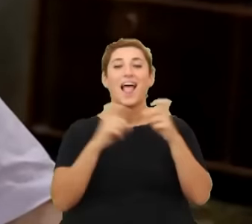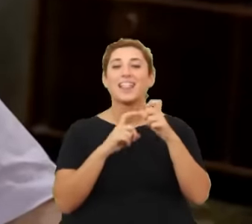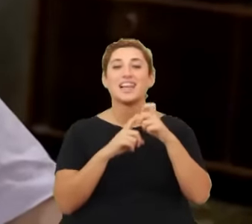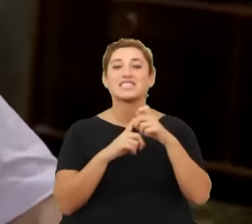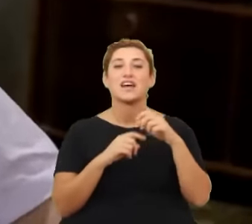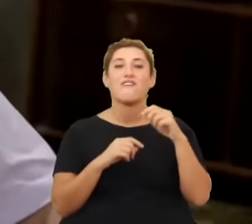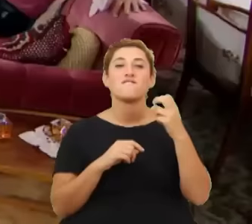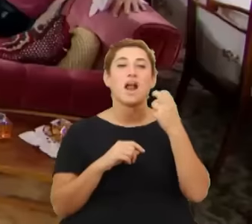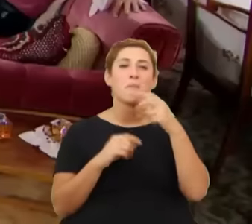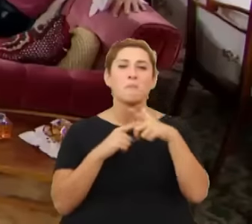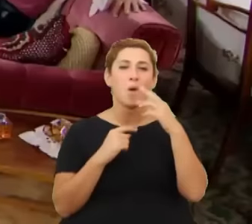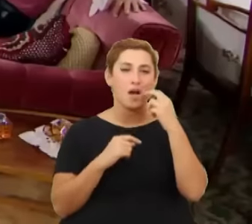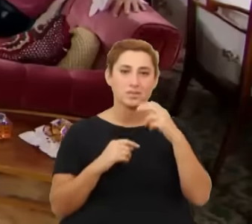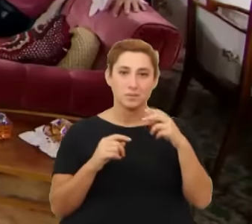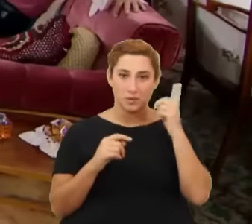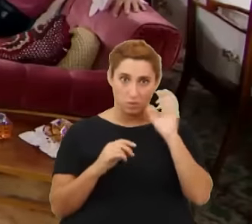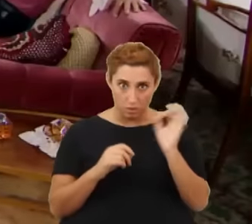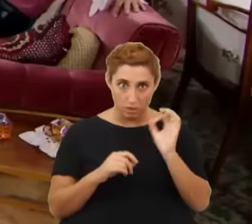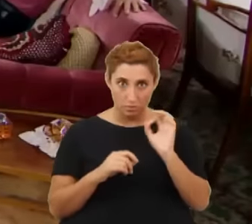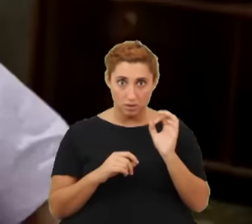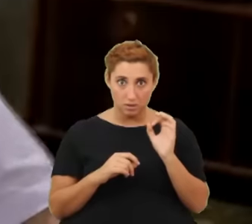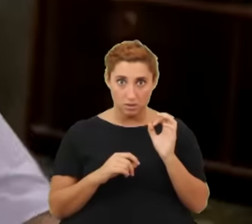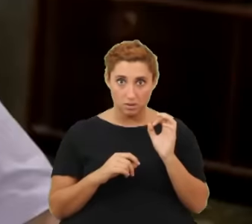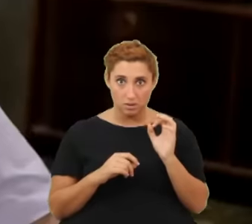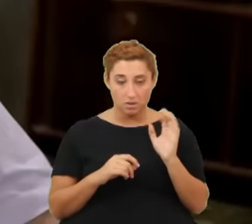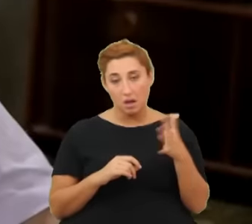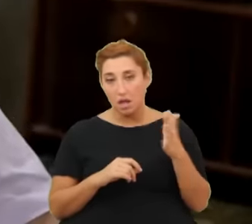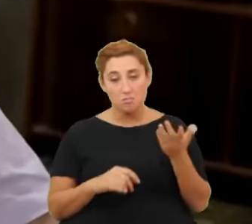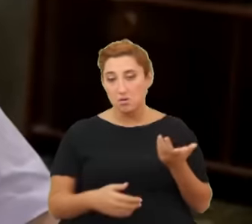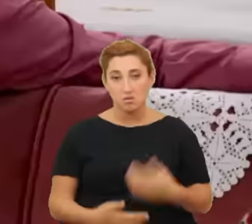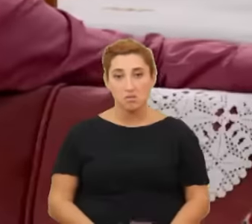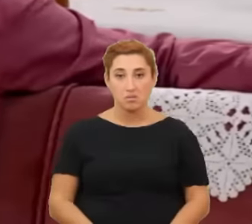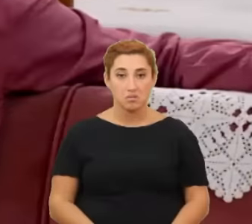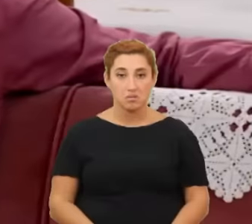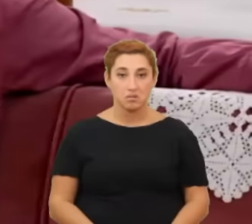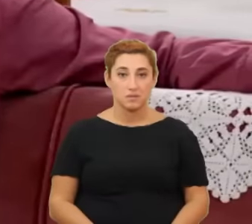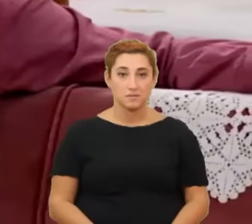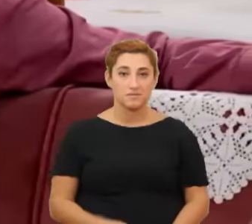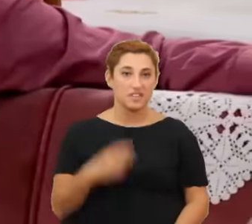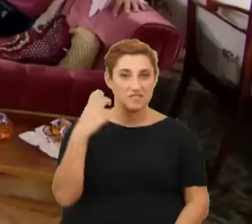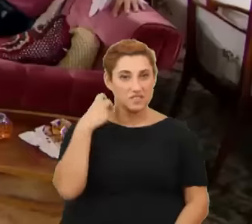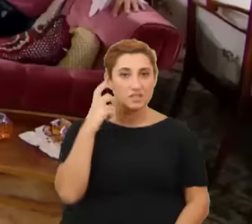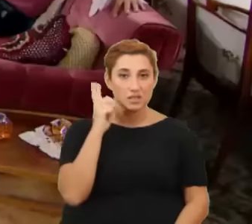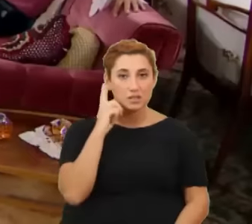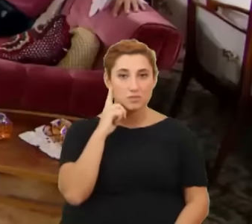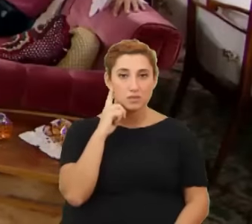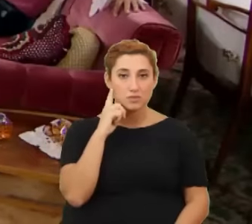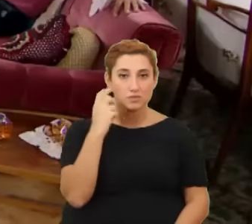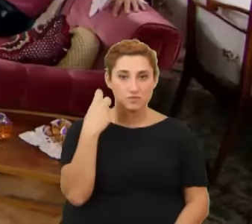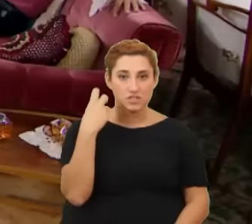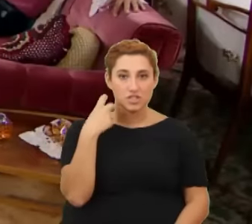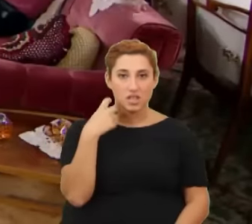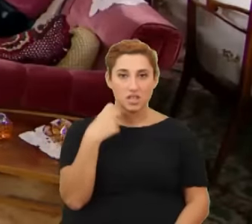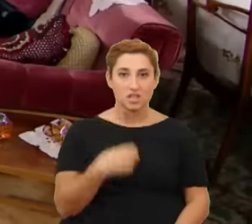Elazığ'ın frambuazı meşhurdur ya. Öyle mi? Galiba, yani, herhalde. Fişne de meşhur.